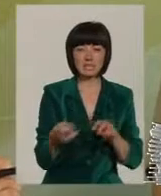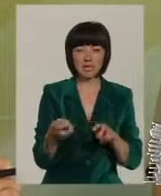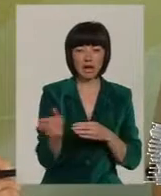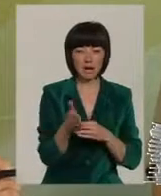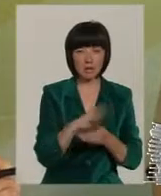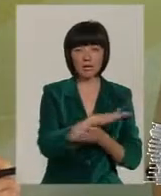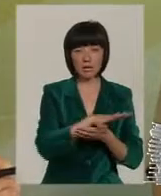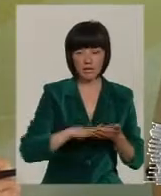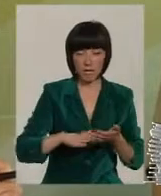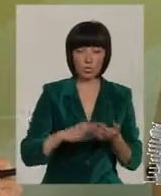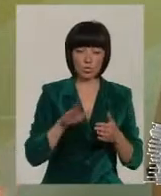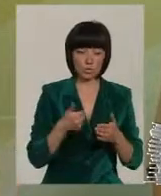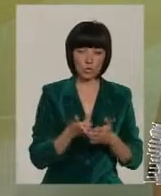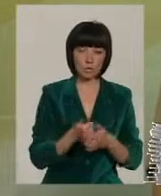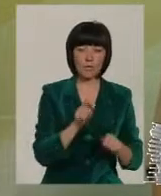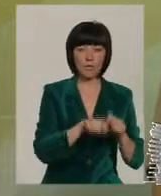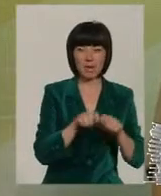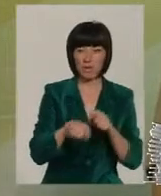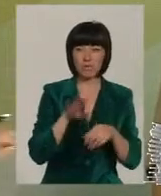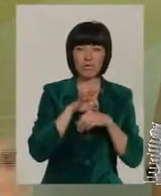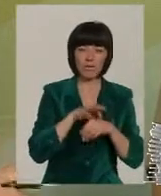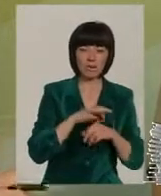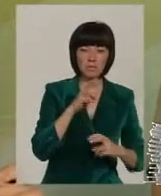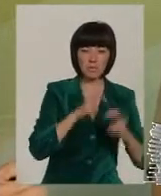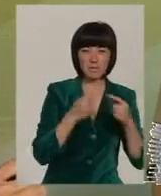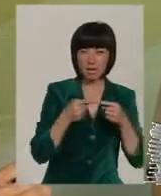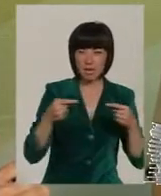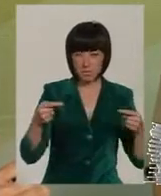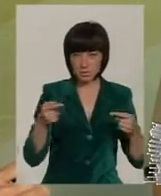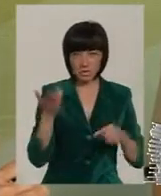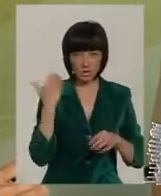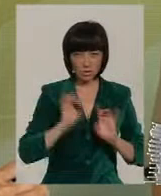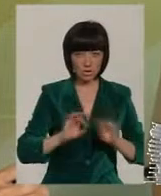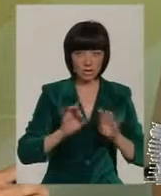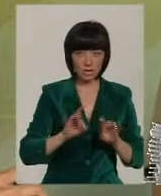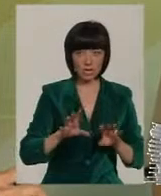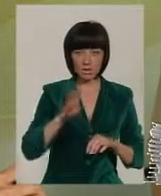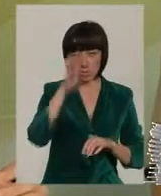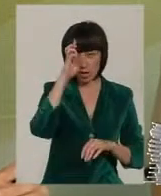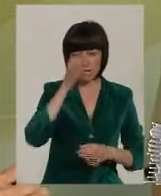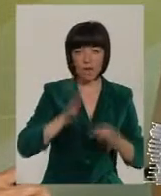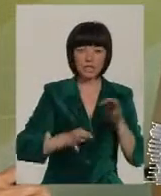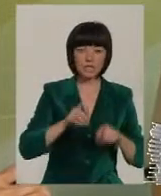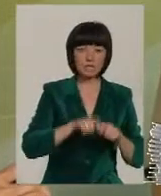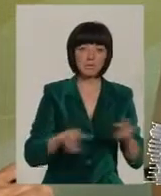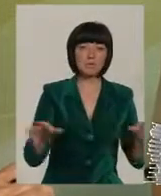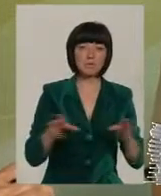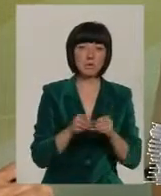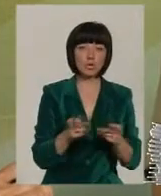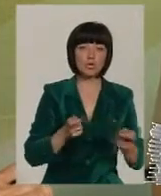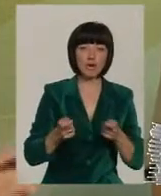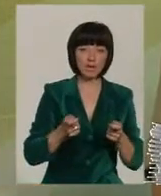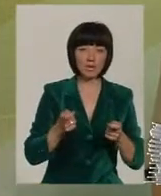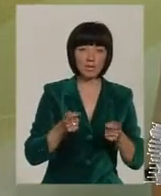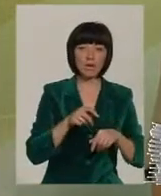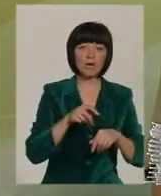кримінального провадження було проведено ряд перевірок підприємств, які згадувалися у сюжеті. Державної екологічної інспекції спільно з управлінням